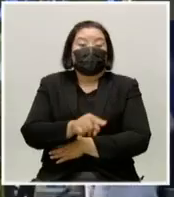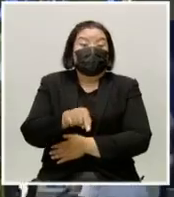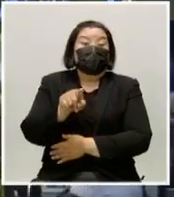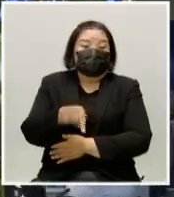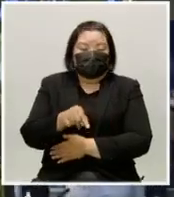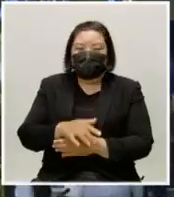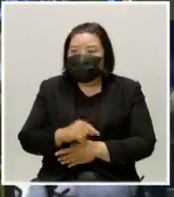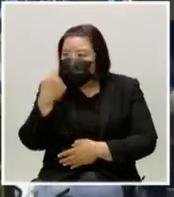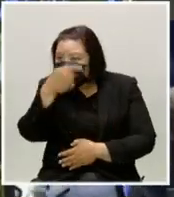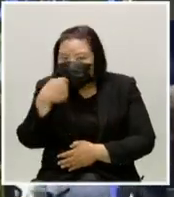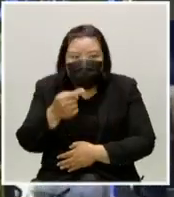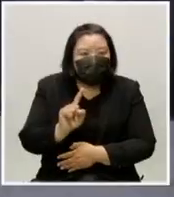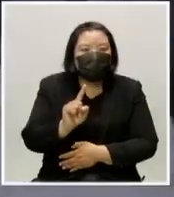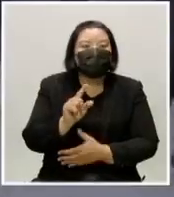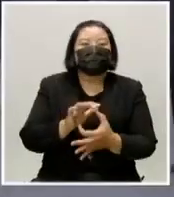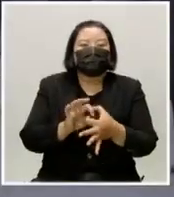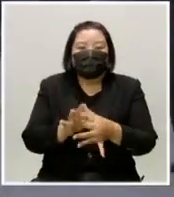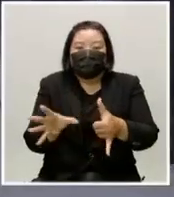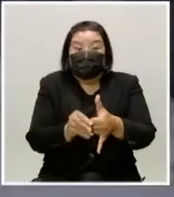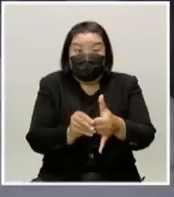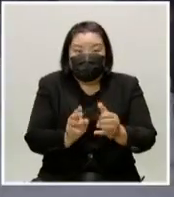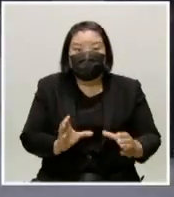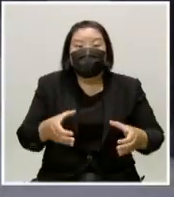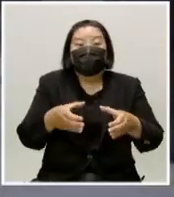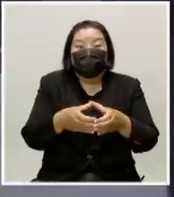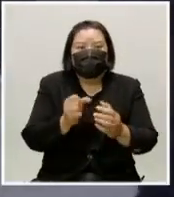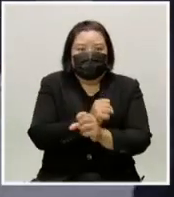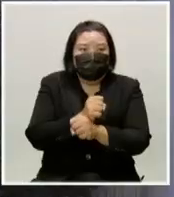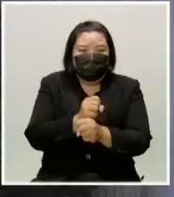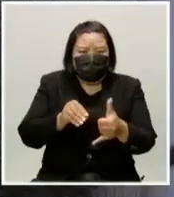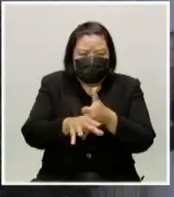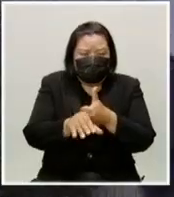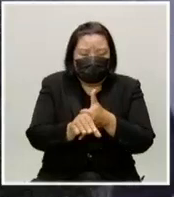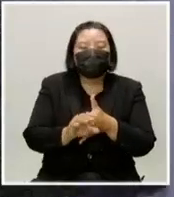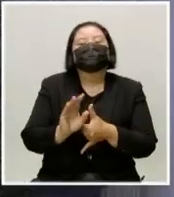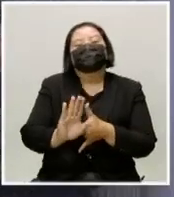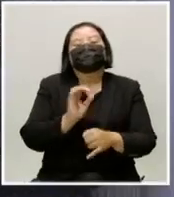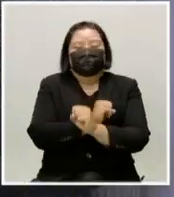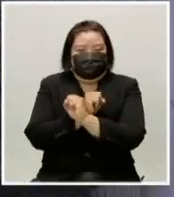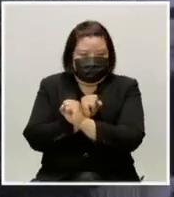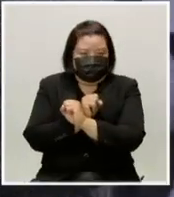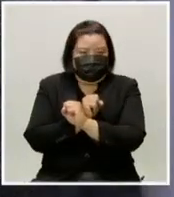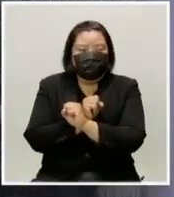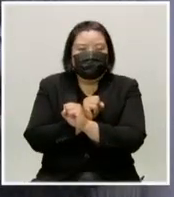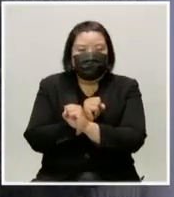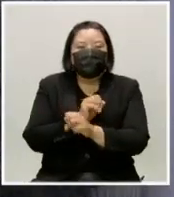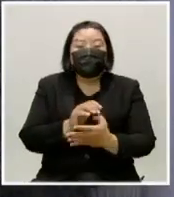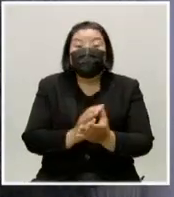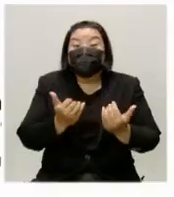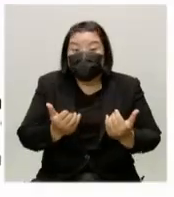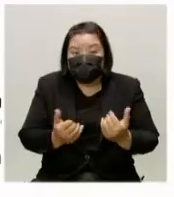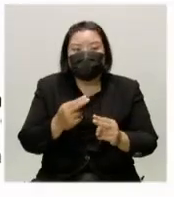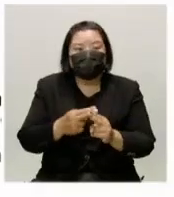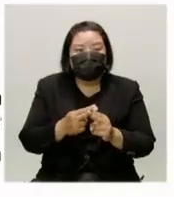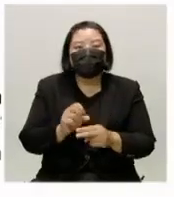ได้รับเชื้อคนอื่นๆเพื่อตรวจหาเชื้อเฉพาะกลุ่มสกัดการระบาดของสายพันธุ์นี้เช่นเดียวกันกับศาสตราจารย์นายแพทย์ธี